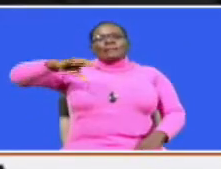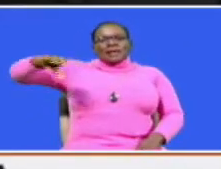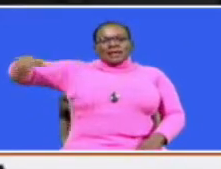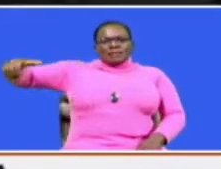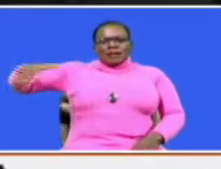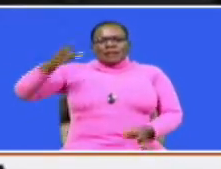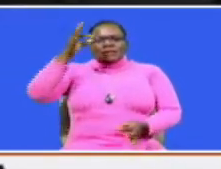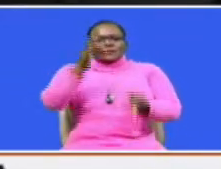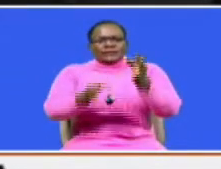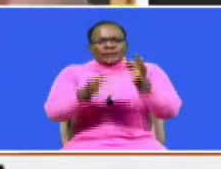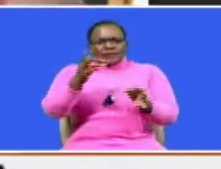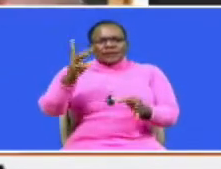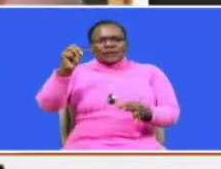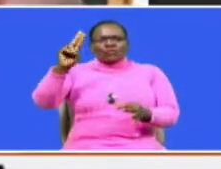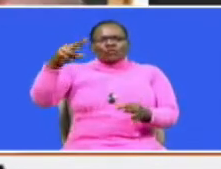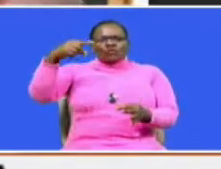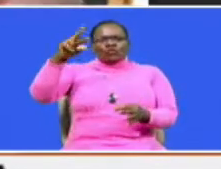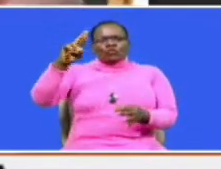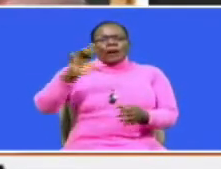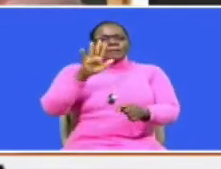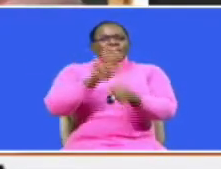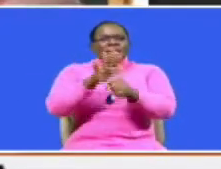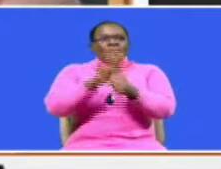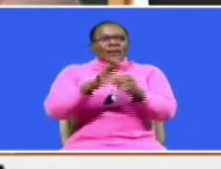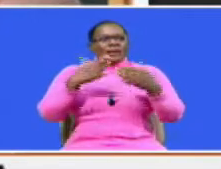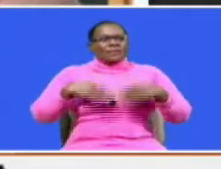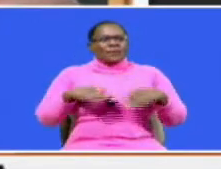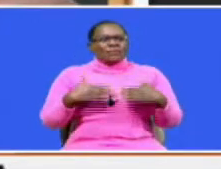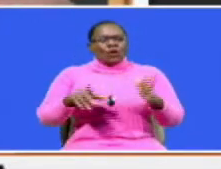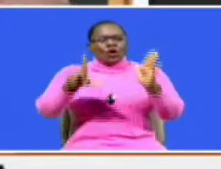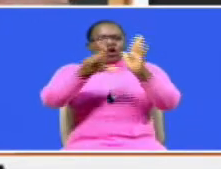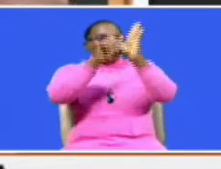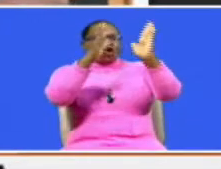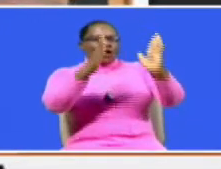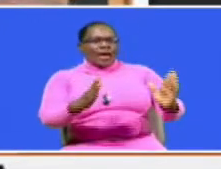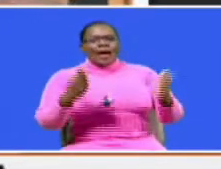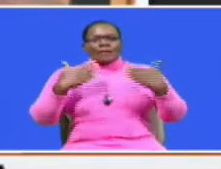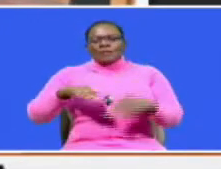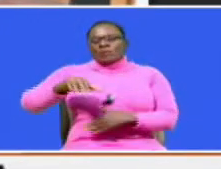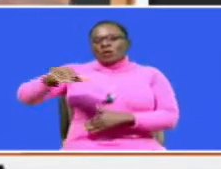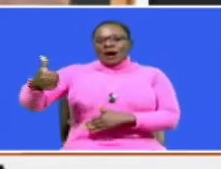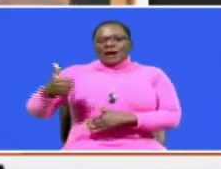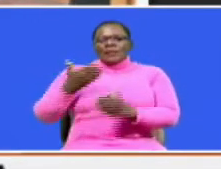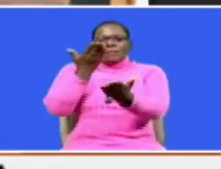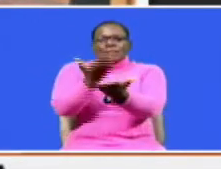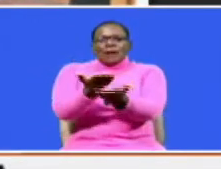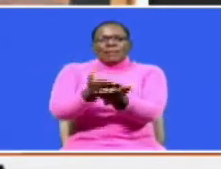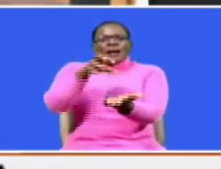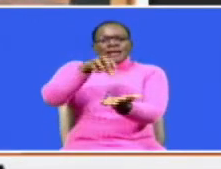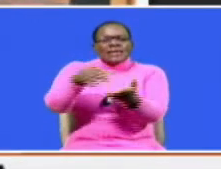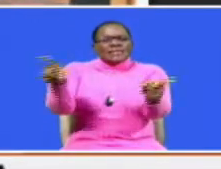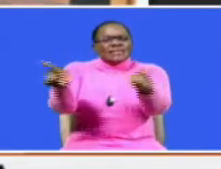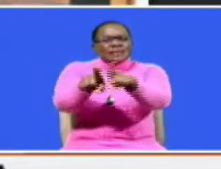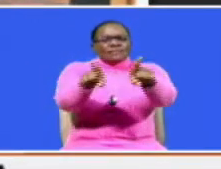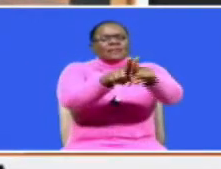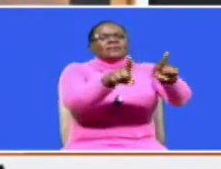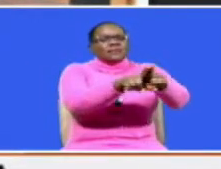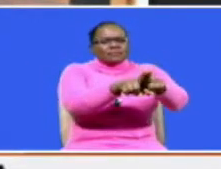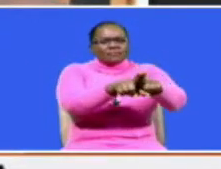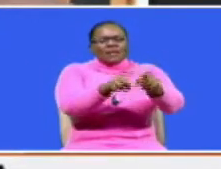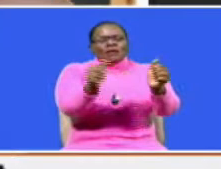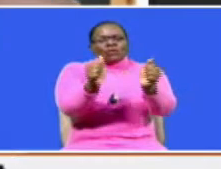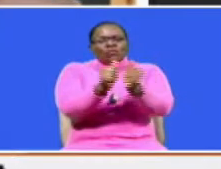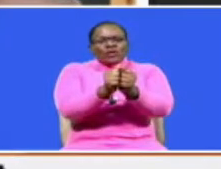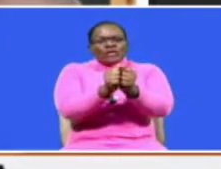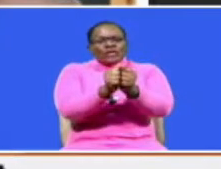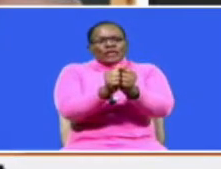na Jaji Mugure Thande. Mamia ya Wakenya, mawakili, watu wengine waliowasilisha kesi inayoambatana na hii, pamoja